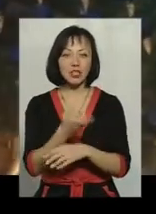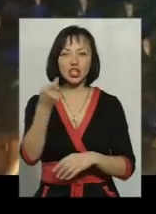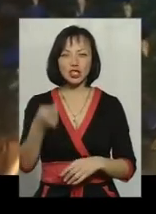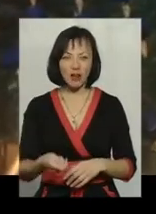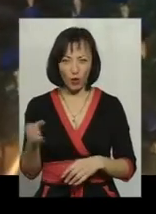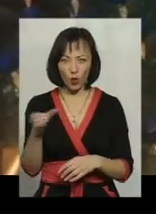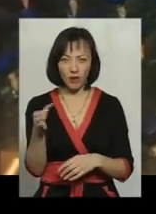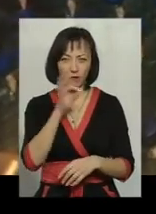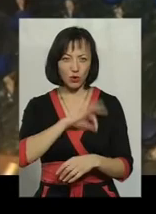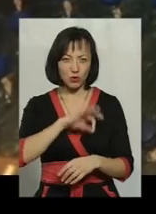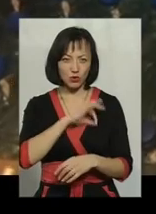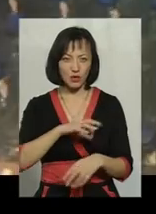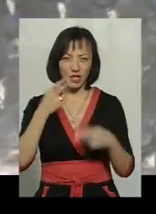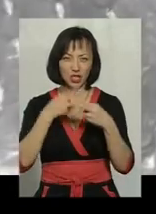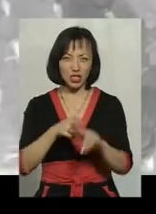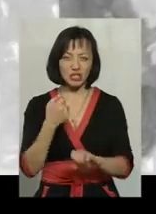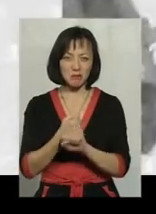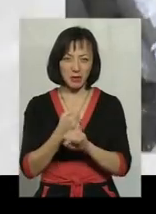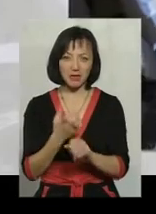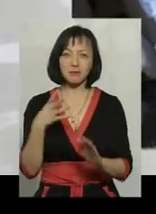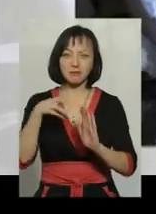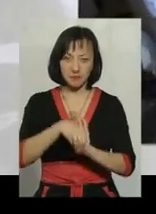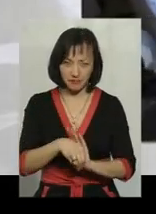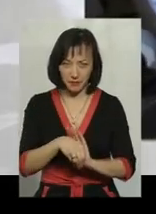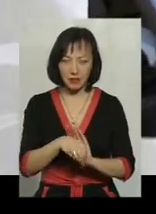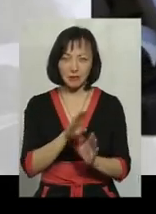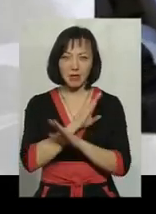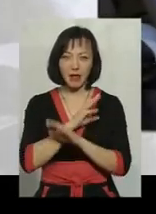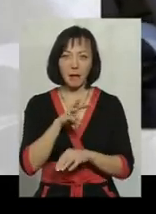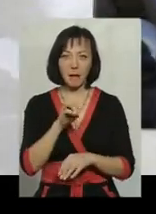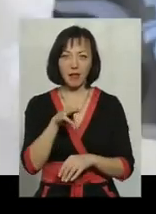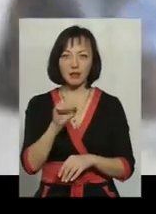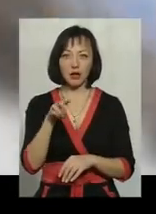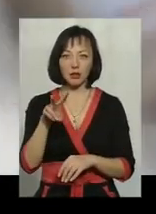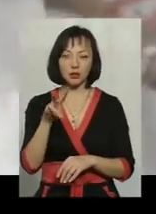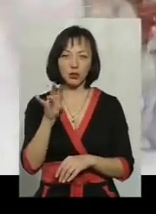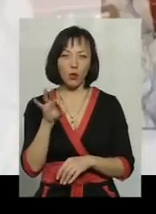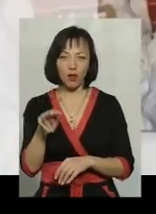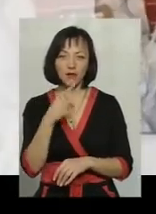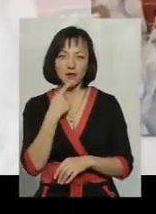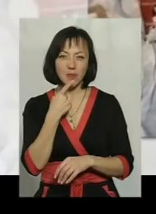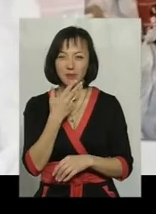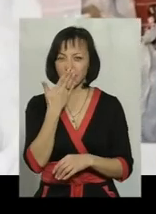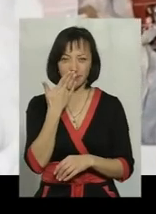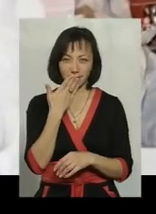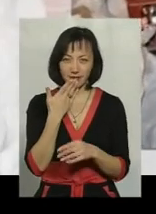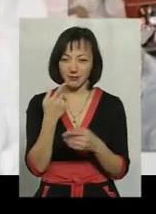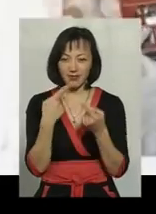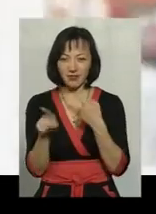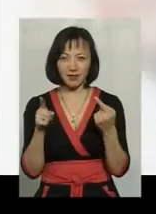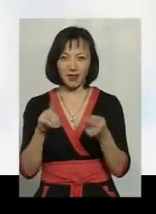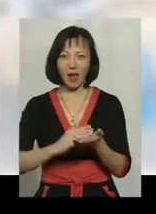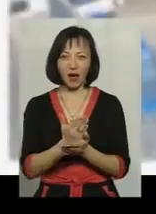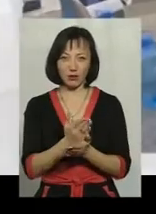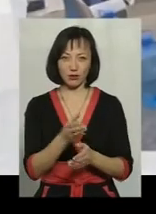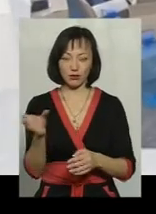дешевої горілки використовують технічний спирт, в складі якого смертельний метанол. Такий сурогат на смак чи запах нічим не відрізняється від